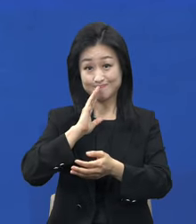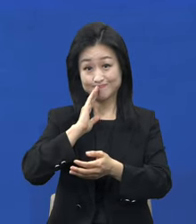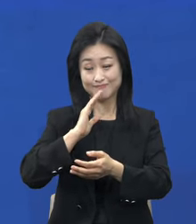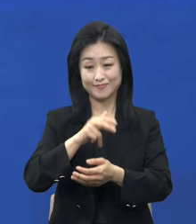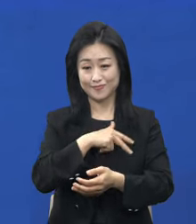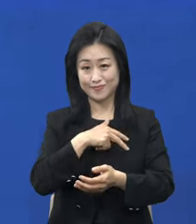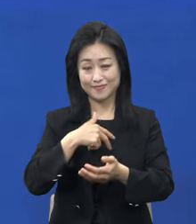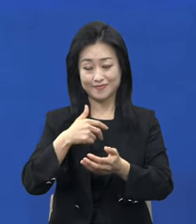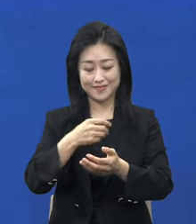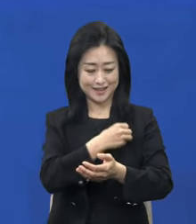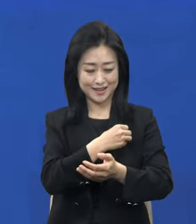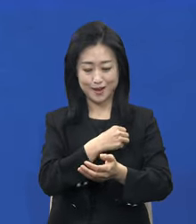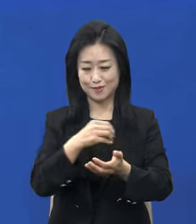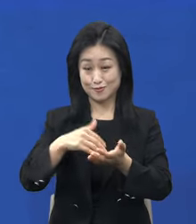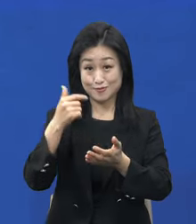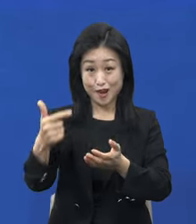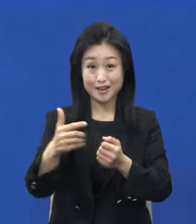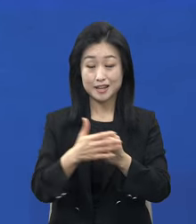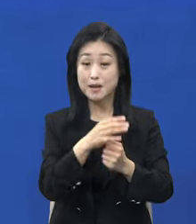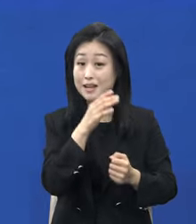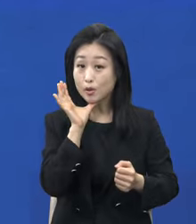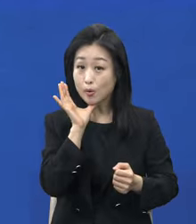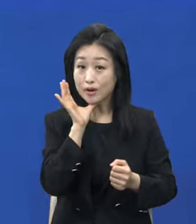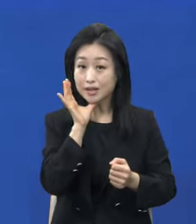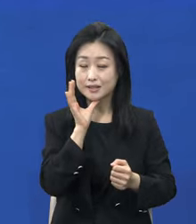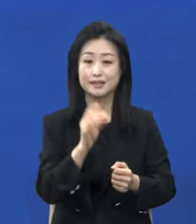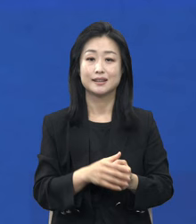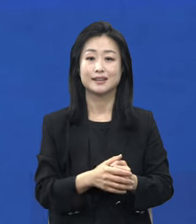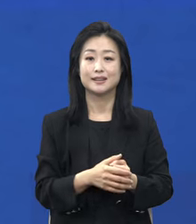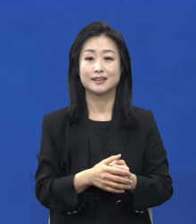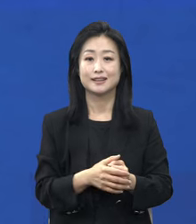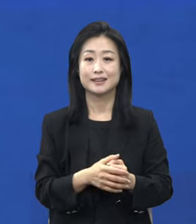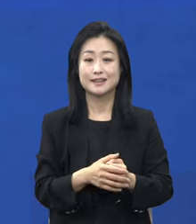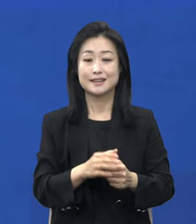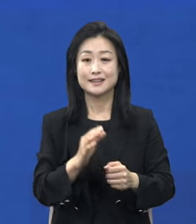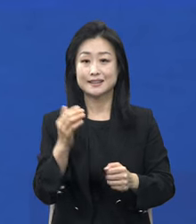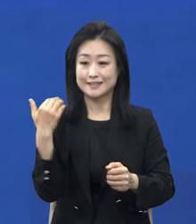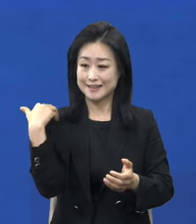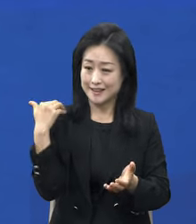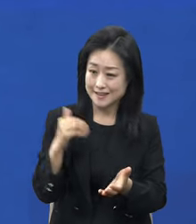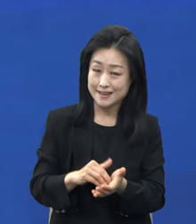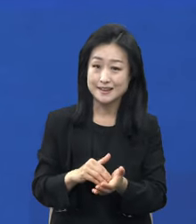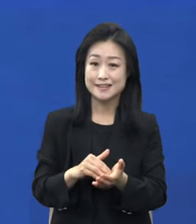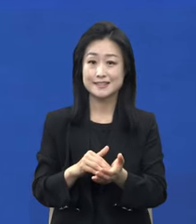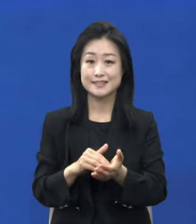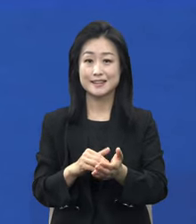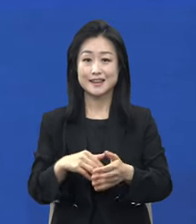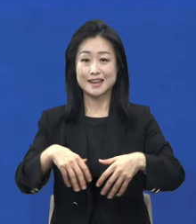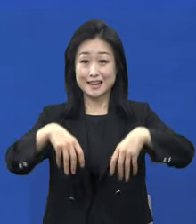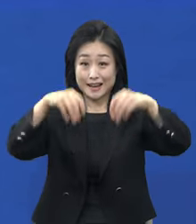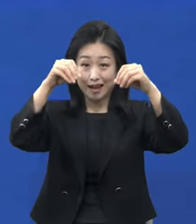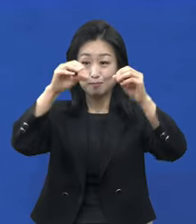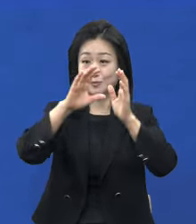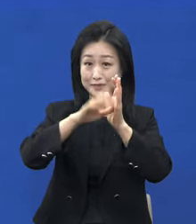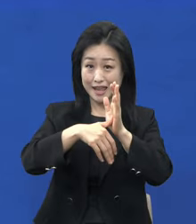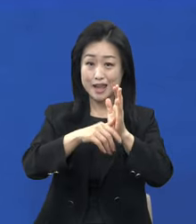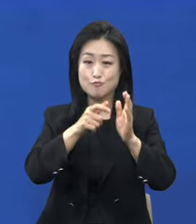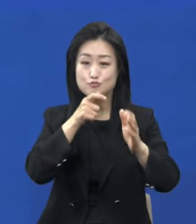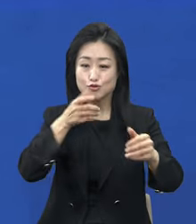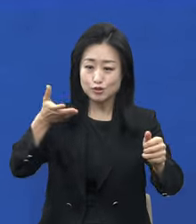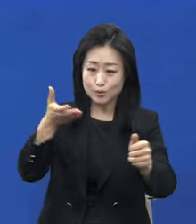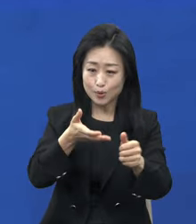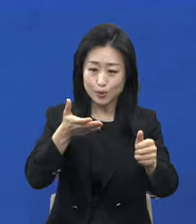사실이야말로 노인은 흘러간 물이 아니라 가뭄에도 물을 공급하는 당의 저수지가